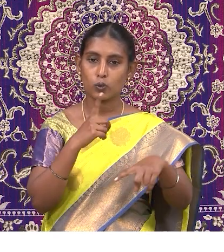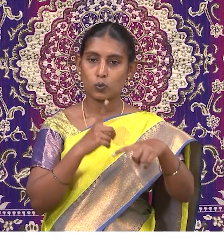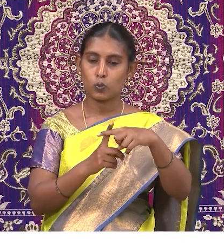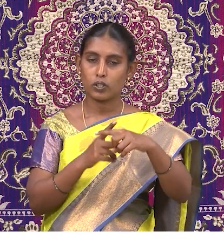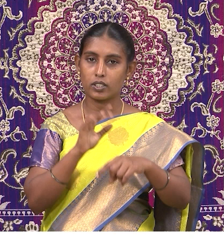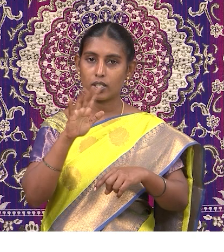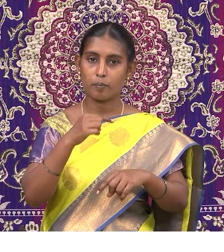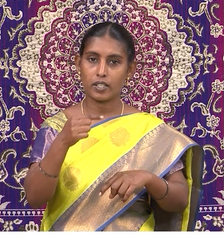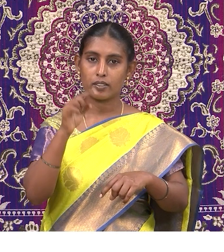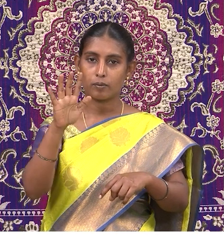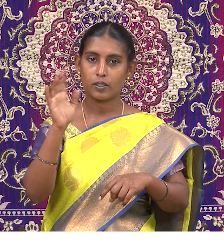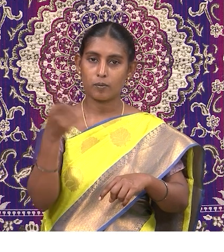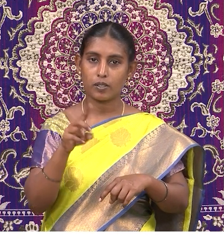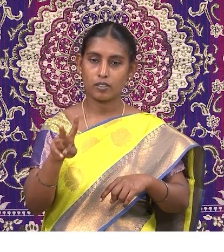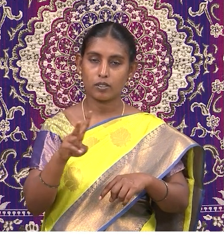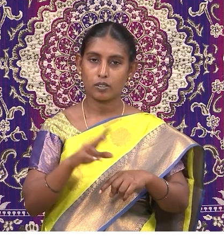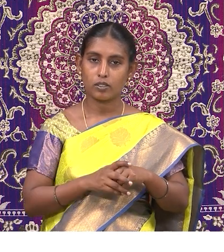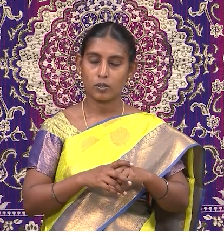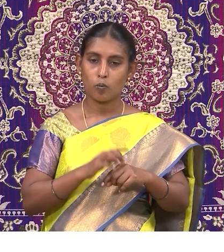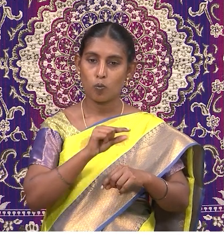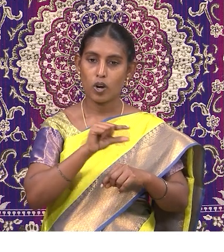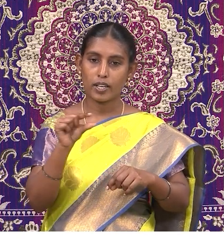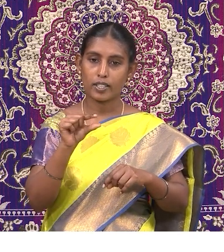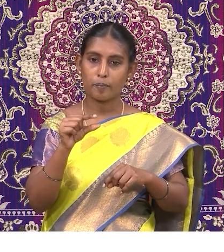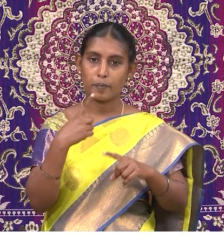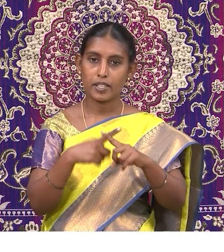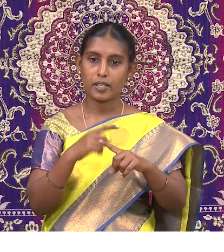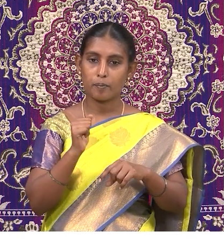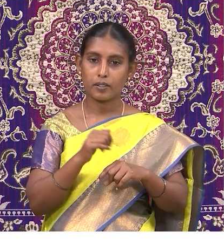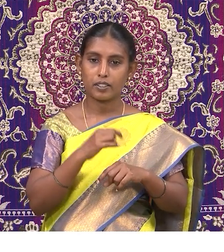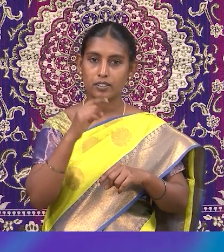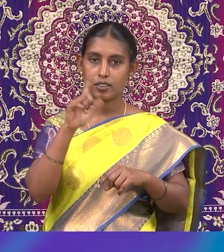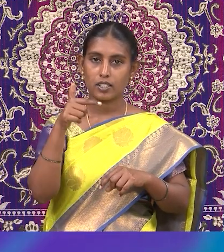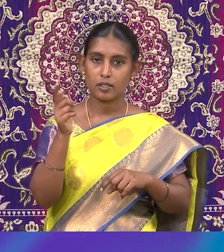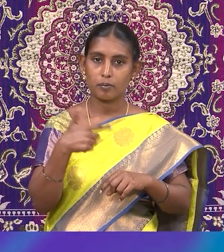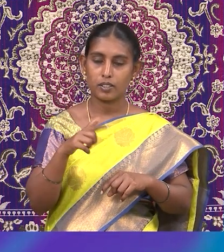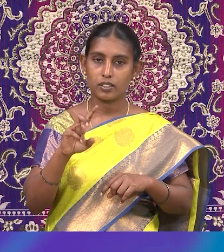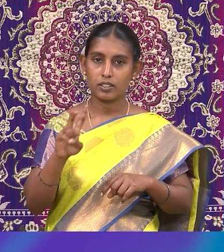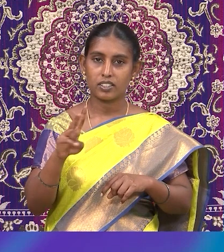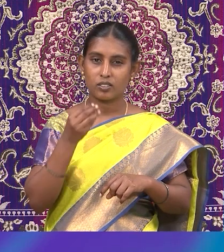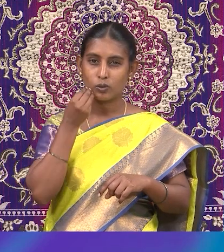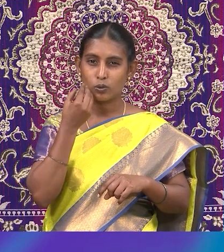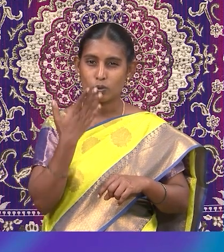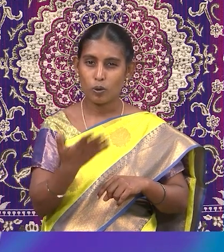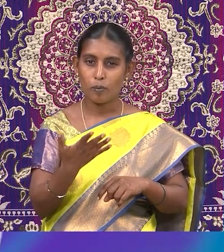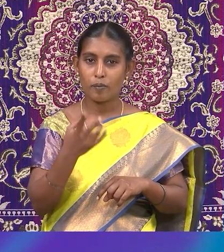−5/2, மூலங்களின் பெருக்கற் பலன் −7/2. புரிஞ்சது, எளிமையான ஒரு